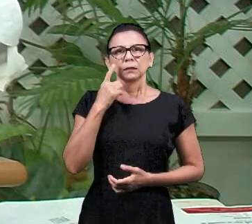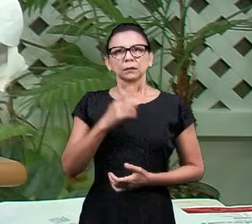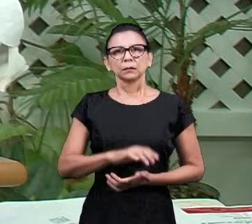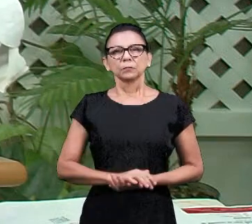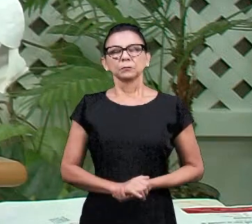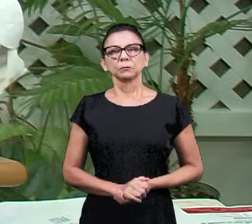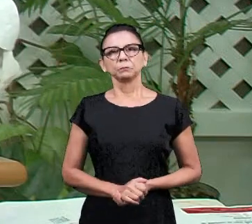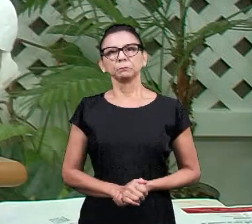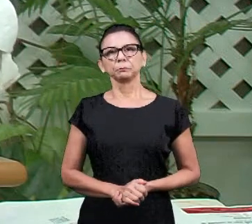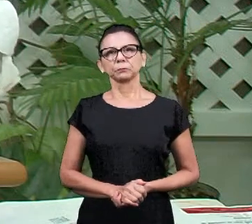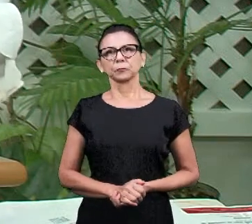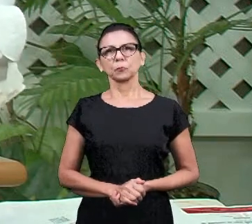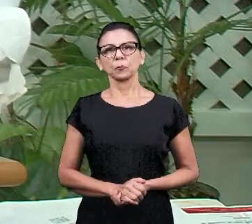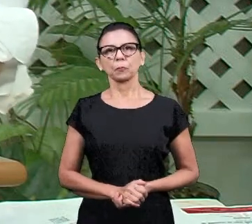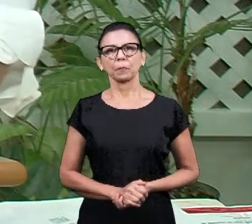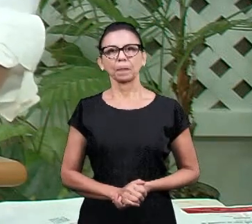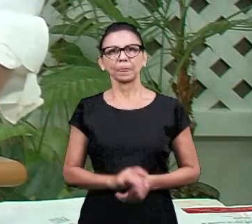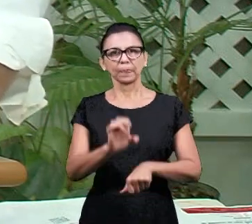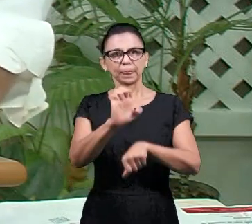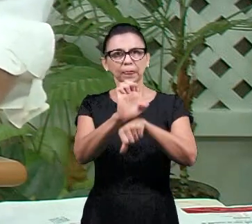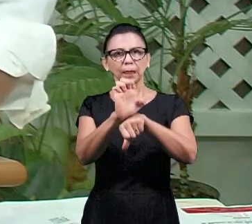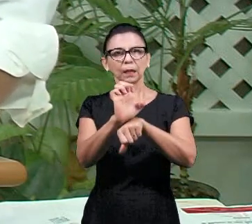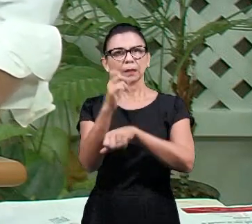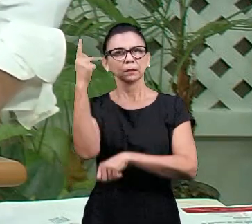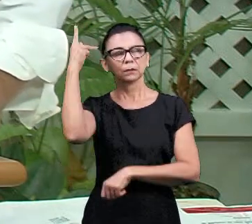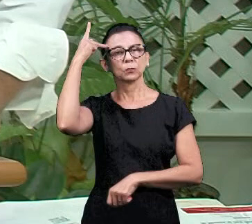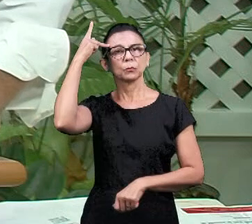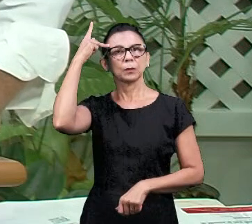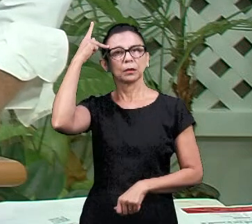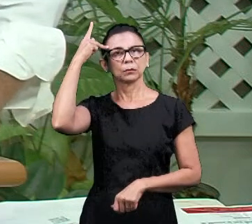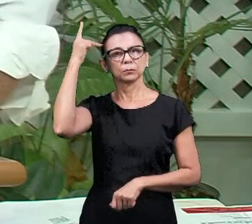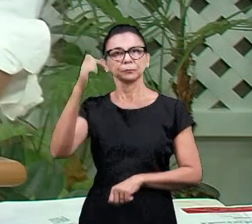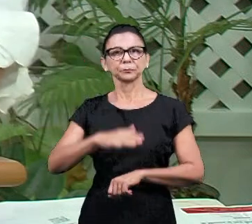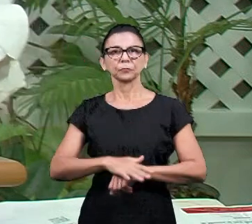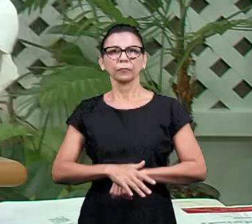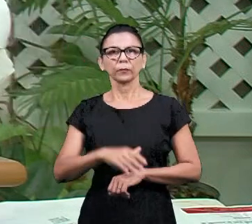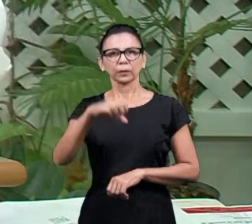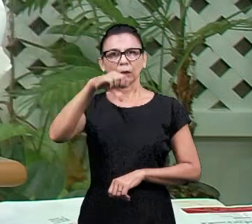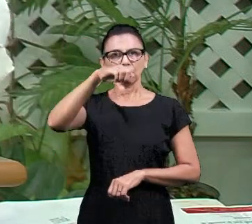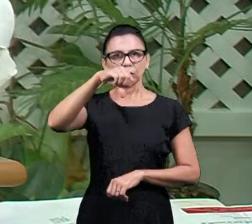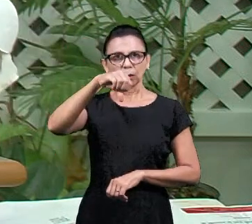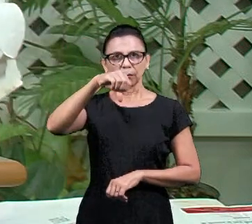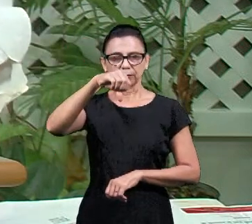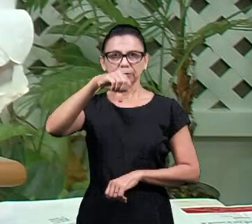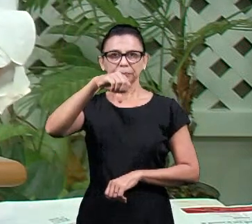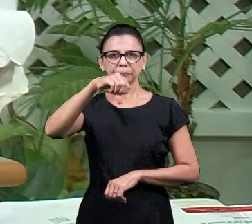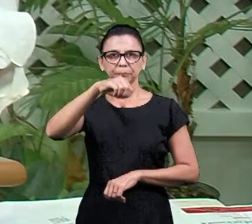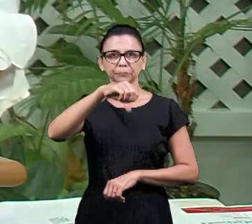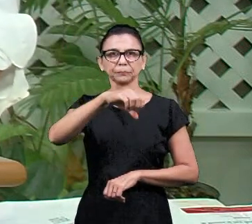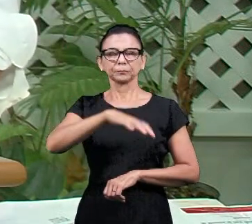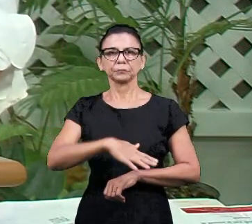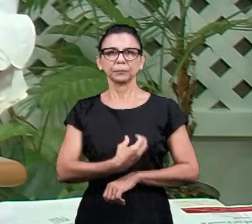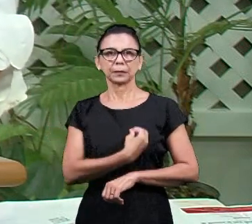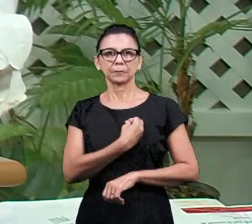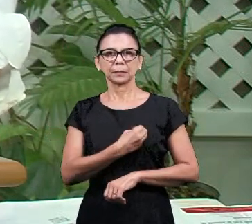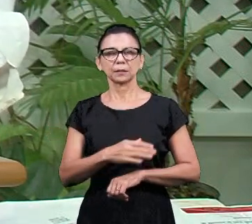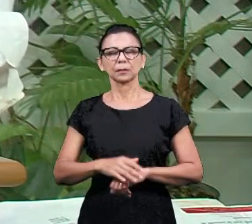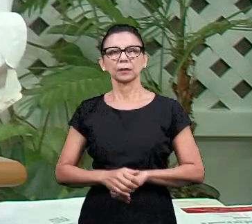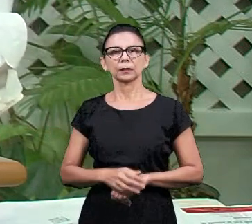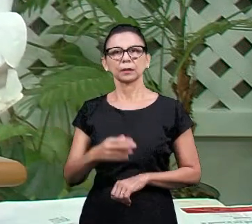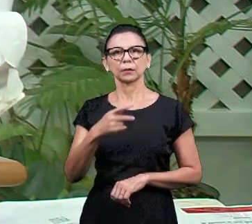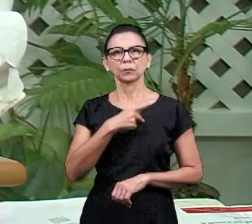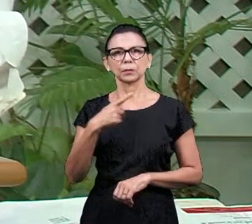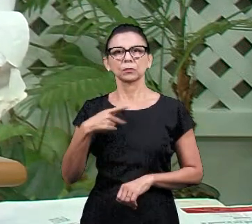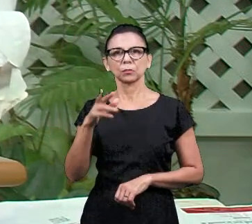Le plus grand nombre de participations, les frères de São Paulo, donc de 9 églises, avec